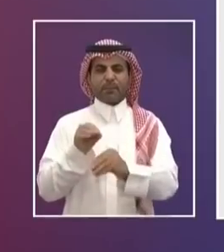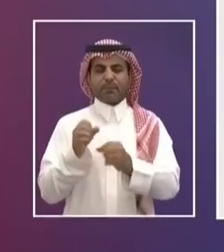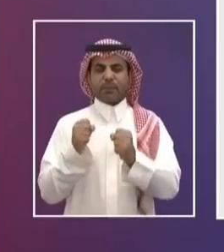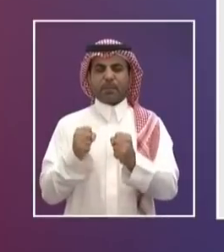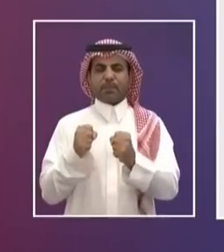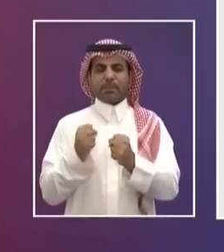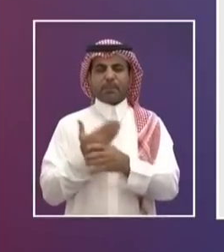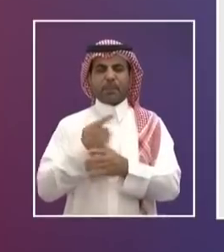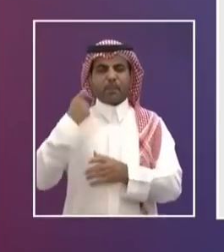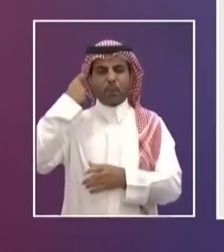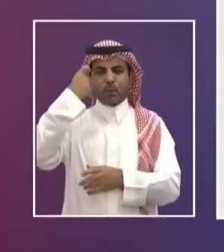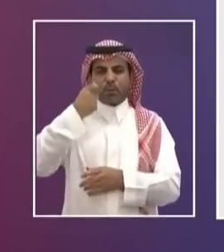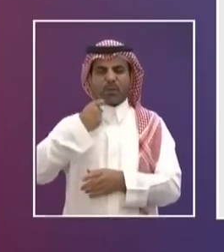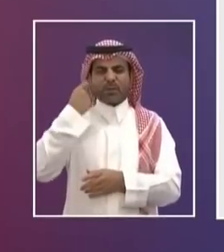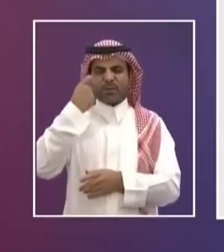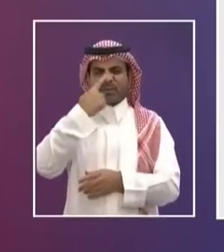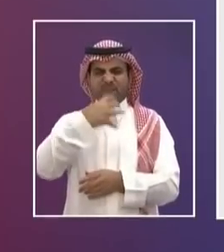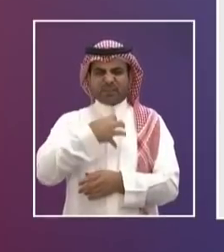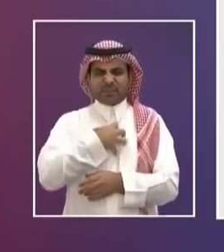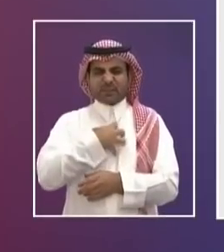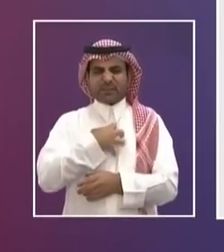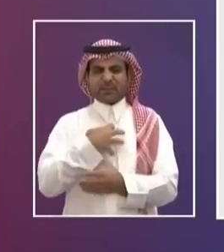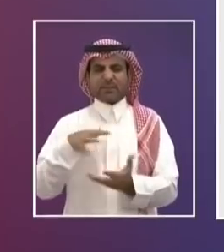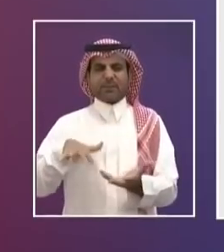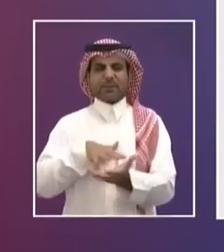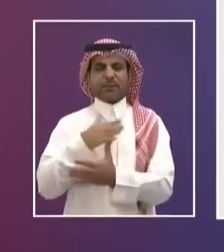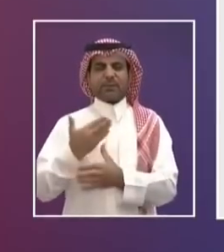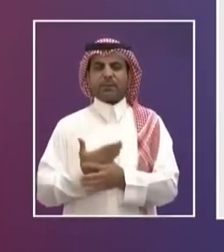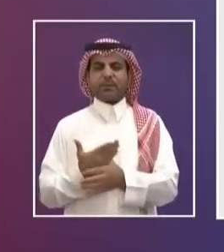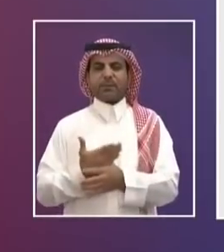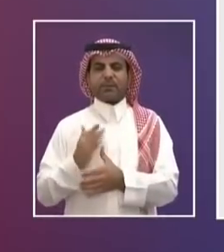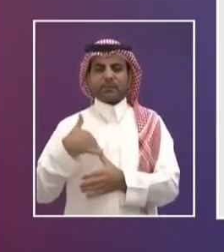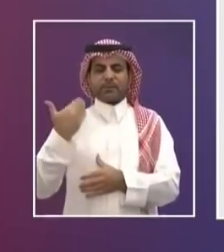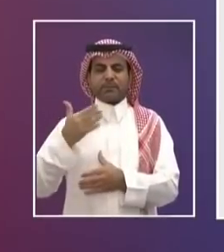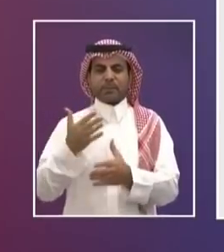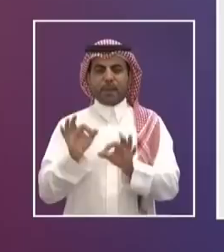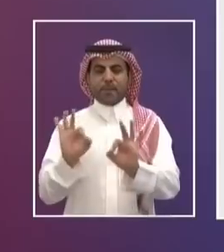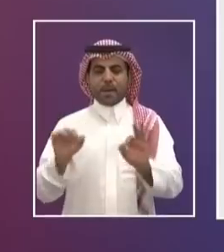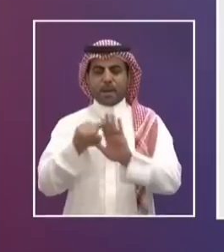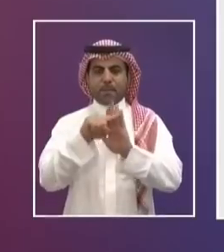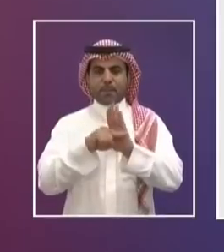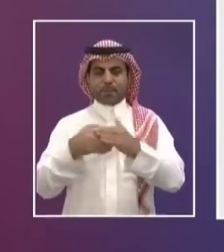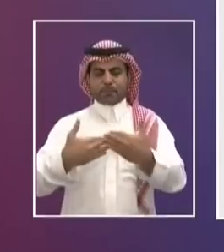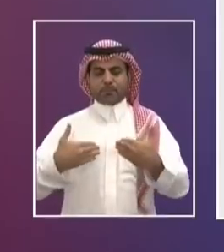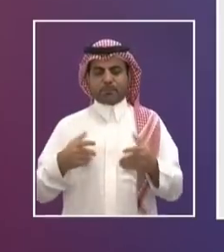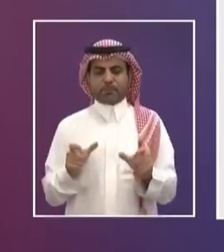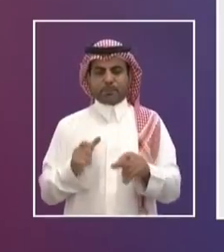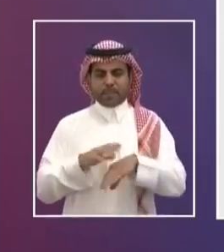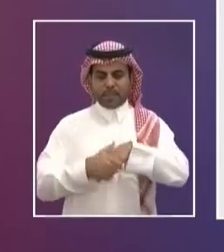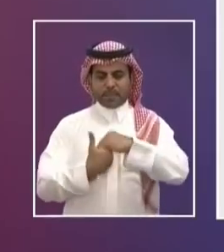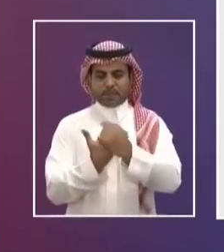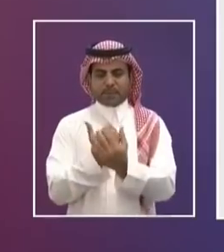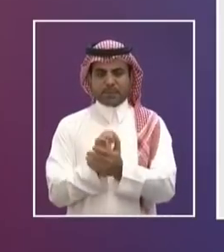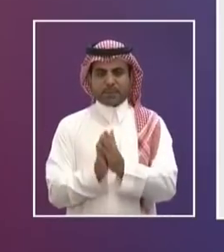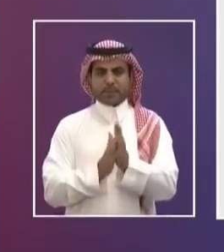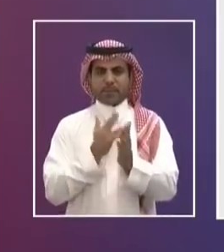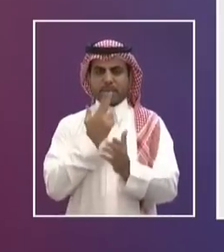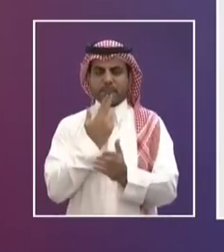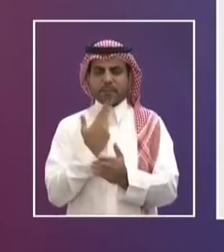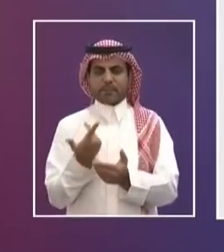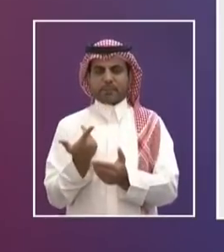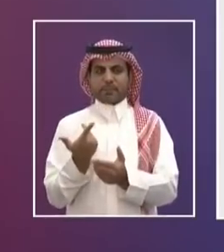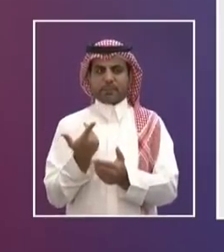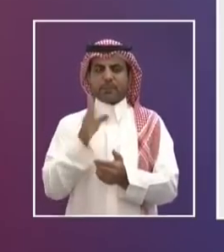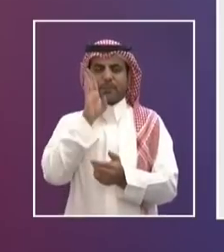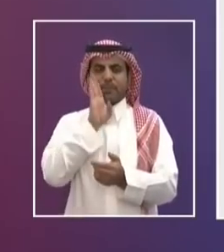هي الوسواس القهري، وقد يكون طريقة الاحترازات الوقائية من غسل اليدين والابتعاد عن